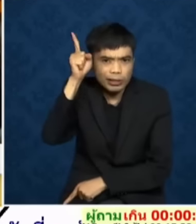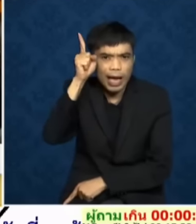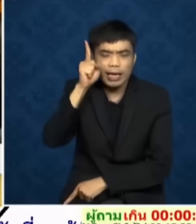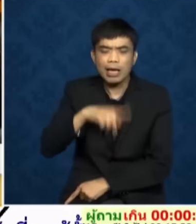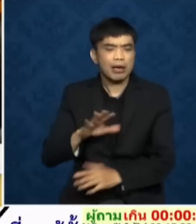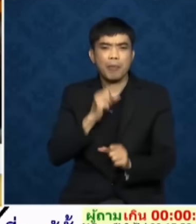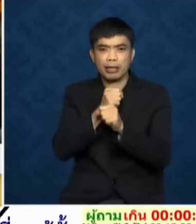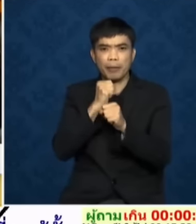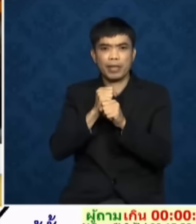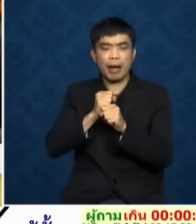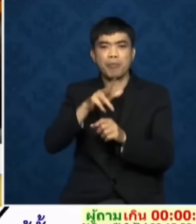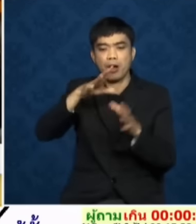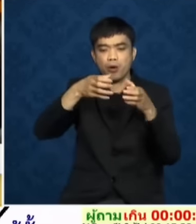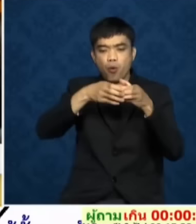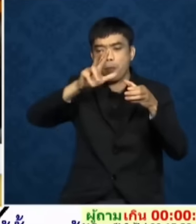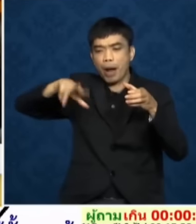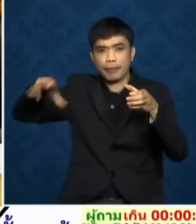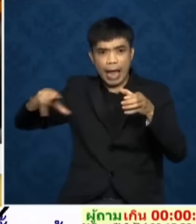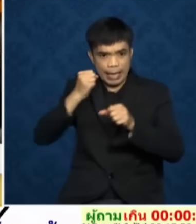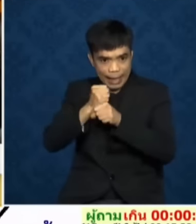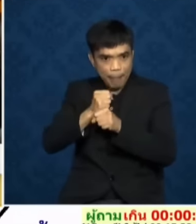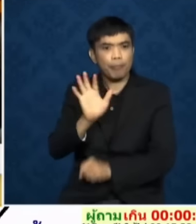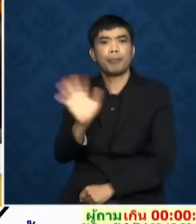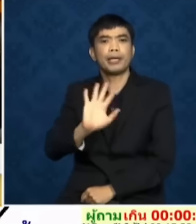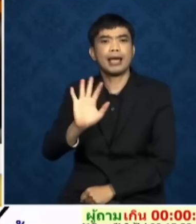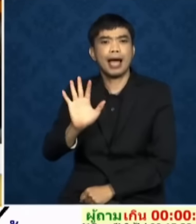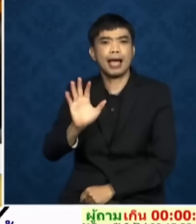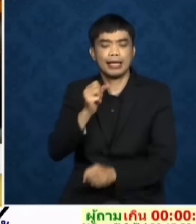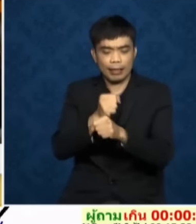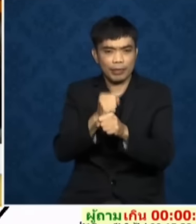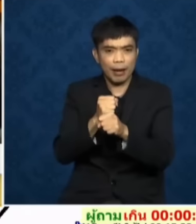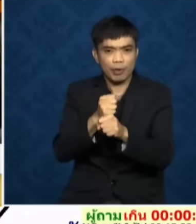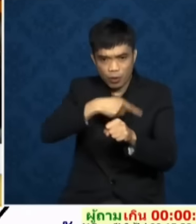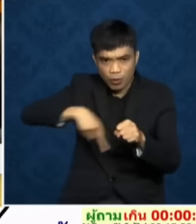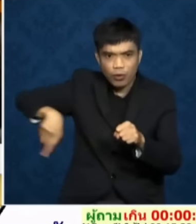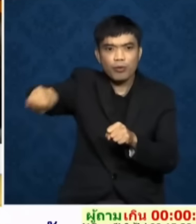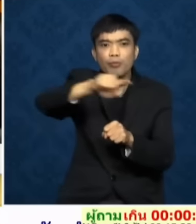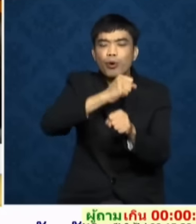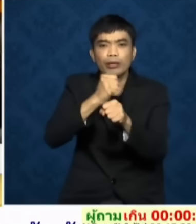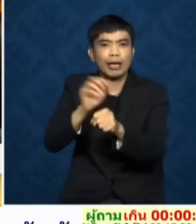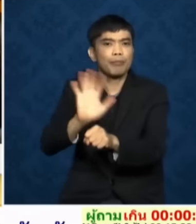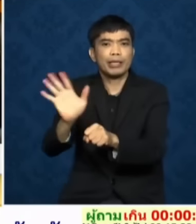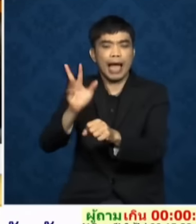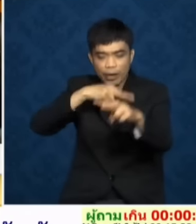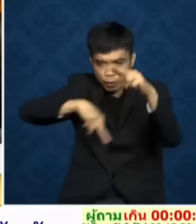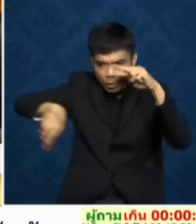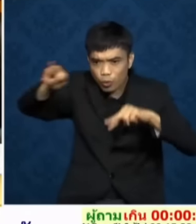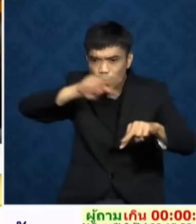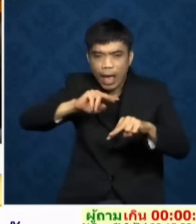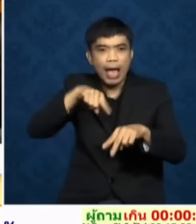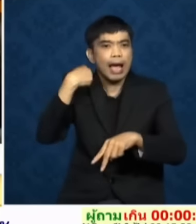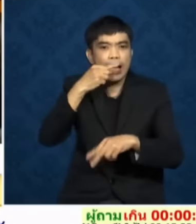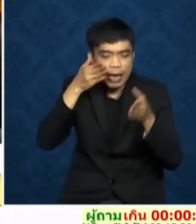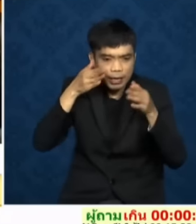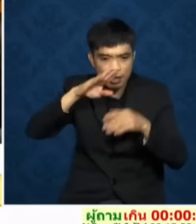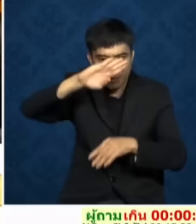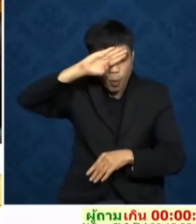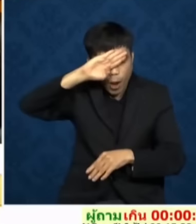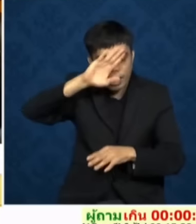หรือพรรคเพื่อไทยหรือรัฐบาลร่วมขณะนี้ไม่ได้สร้างขึ้นมาเพื่อจะมาดูแลใครต่อใครใครป่วยก็ว่าไปตามป่ว